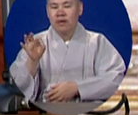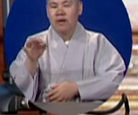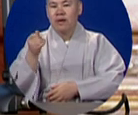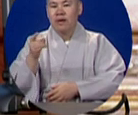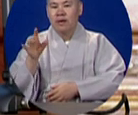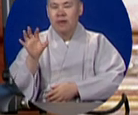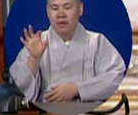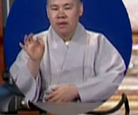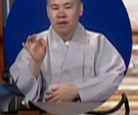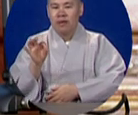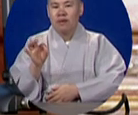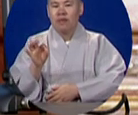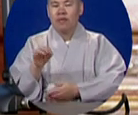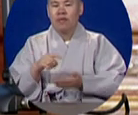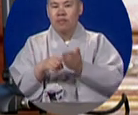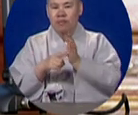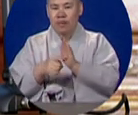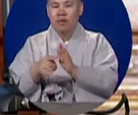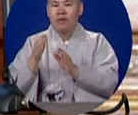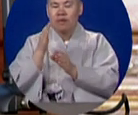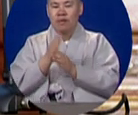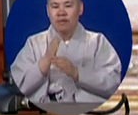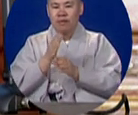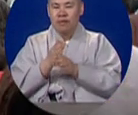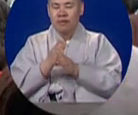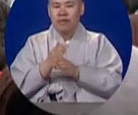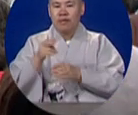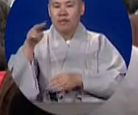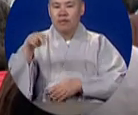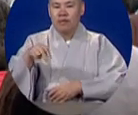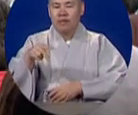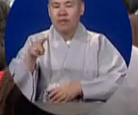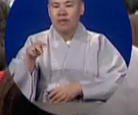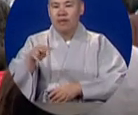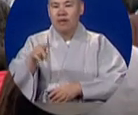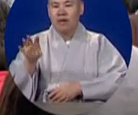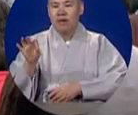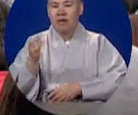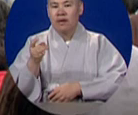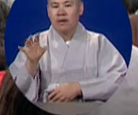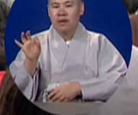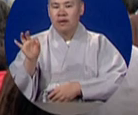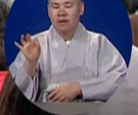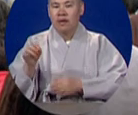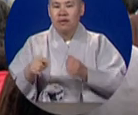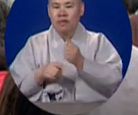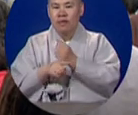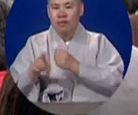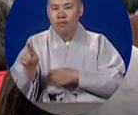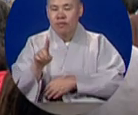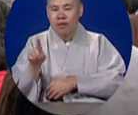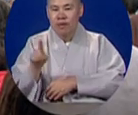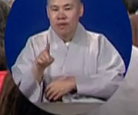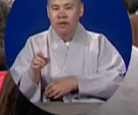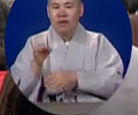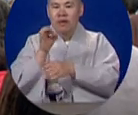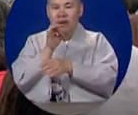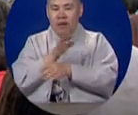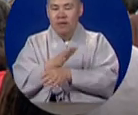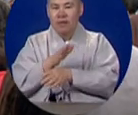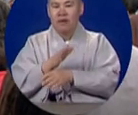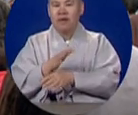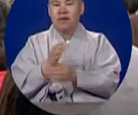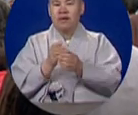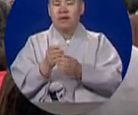이거죠 그러면 이제 수상행이 도대체 무언가 그 간단히만 이제